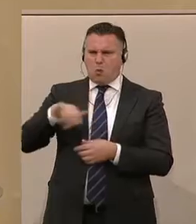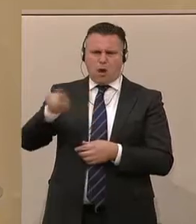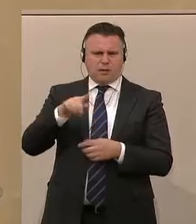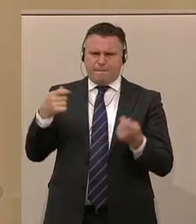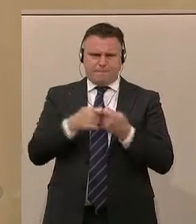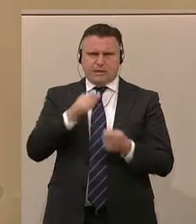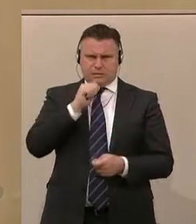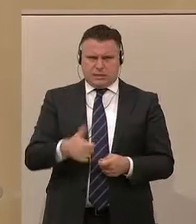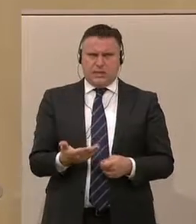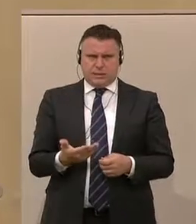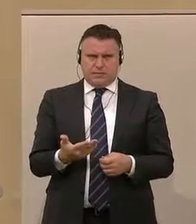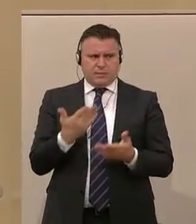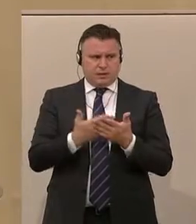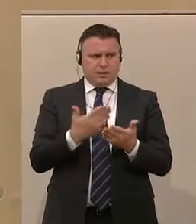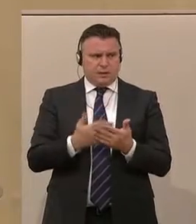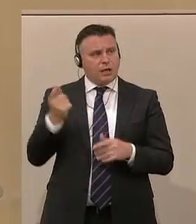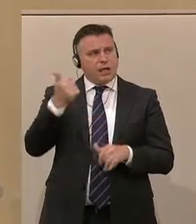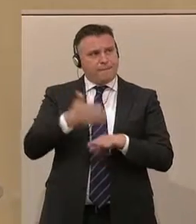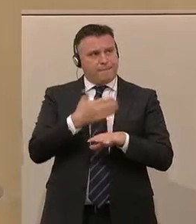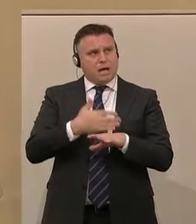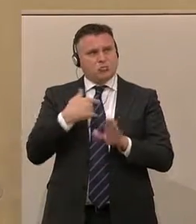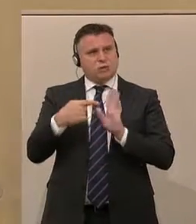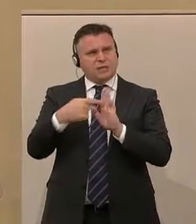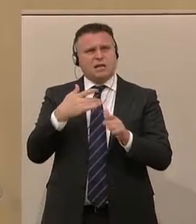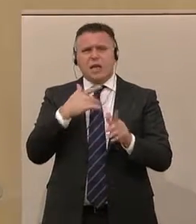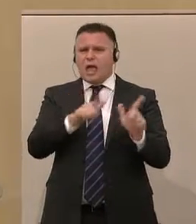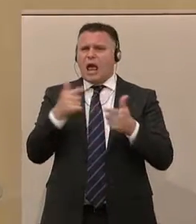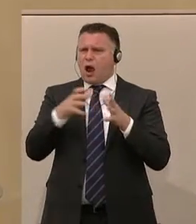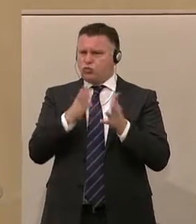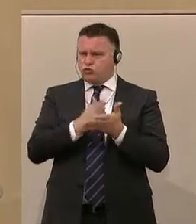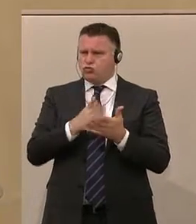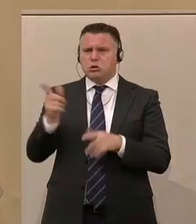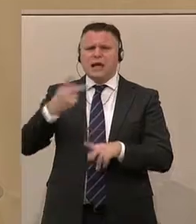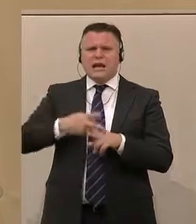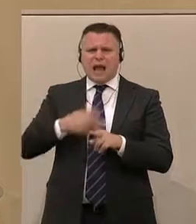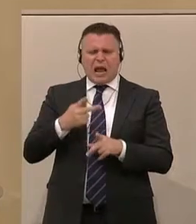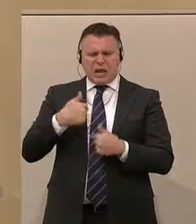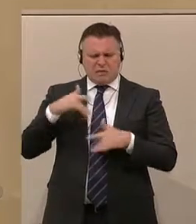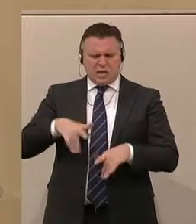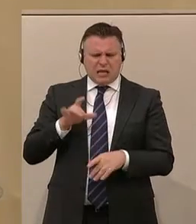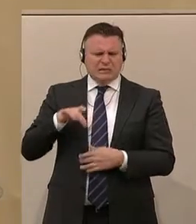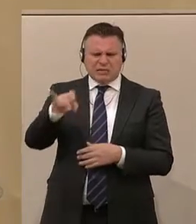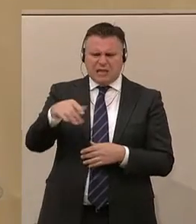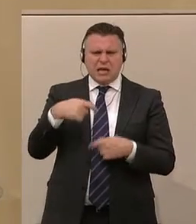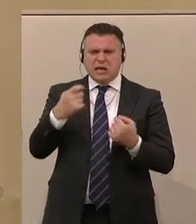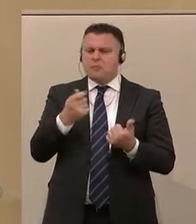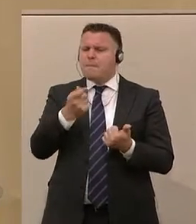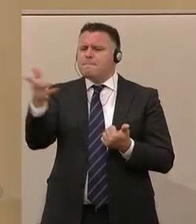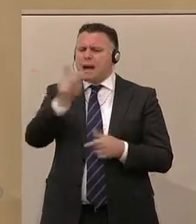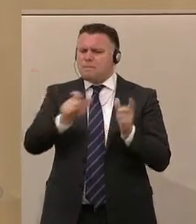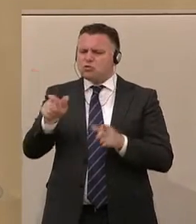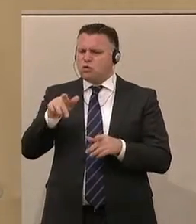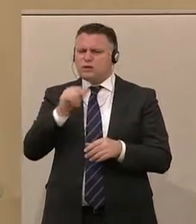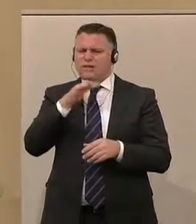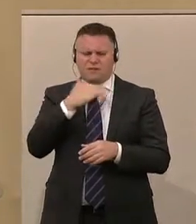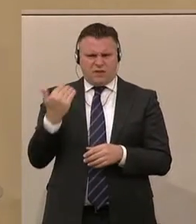unionsrechtlich gültig. Stellen Sie sich folgendes Beispiel vor, ich habe das im Ausschuss schon gesagt, Sie haben eine seltene Krankheit, es gibt nur ganz wenige Personen, die die haben